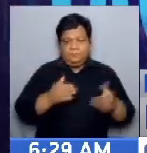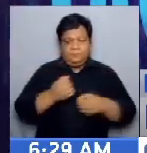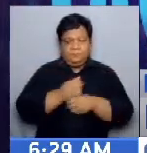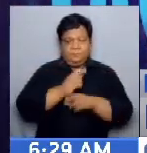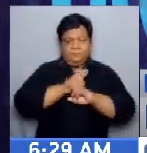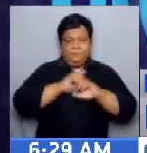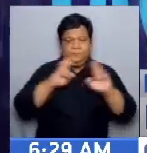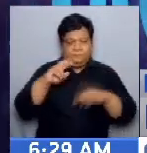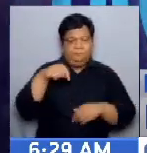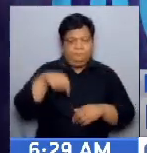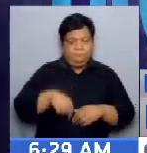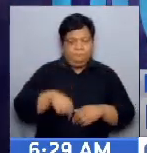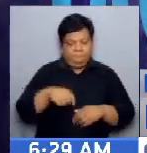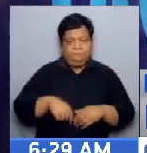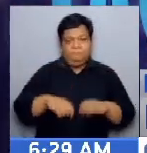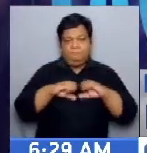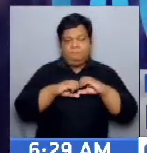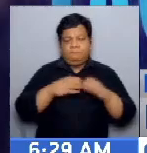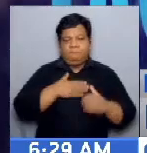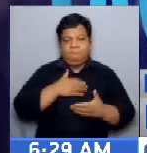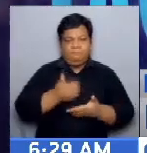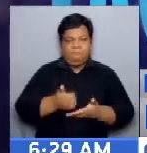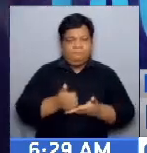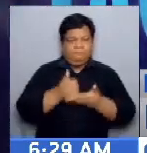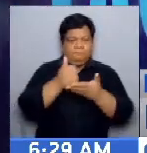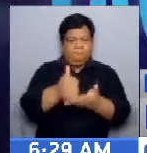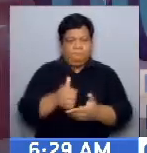ready. Serbisyong totoo ng GMA News.